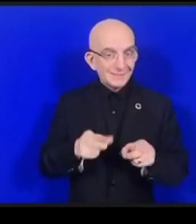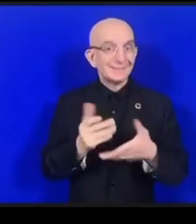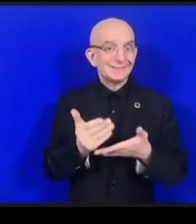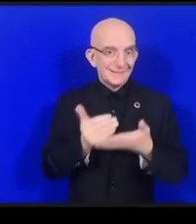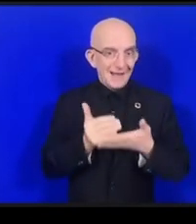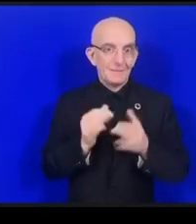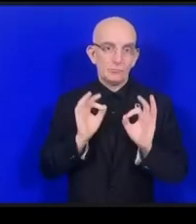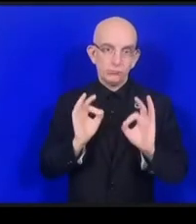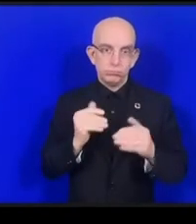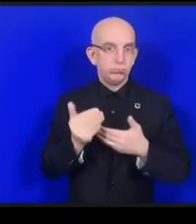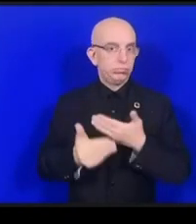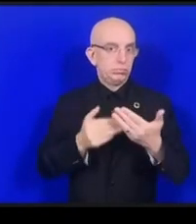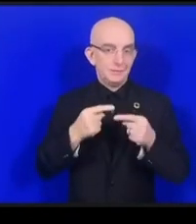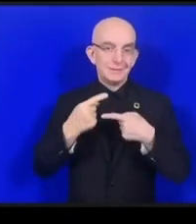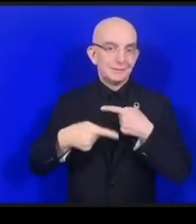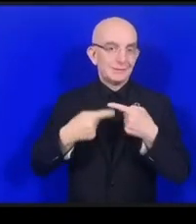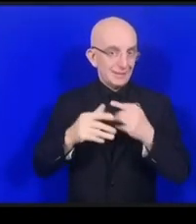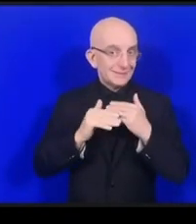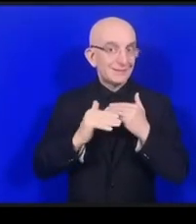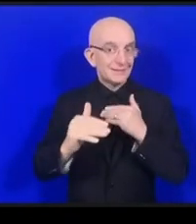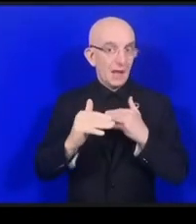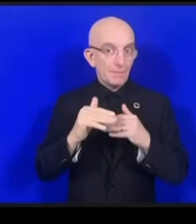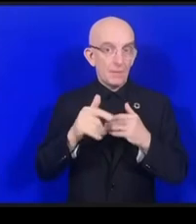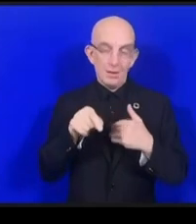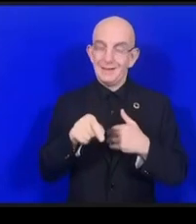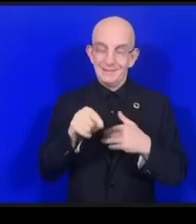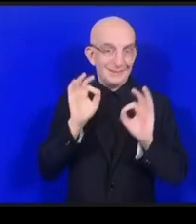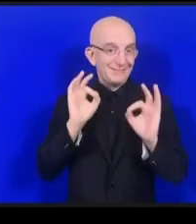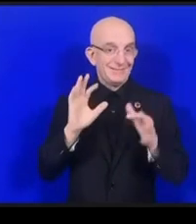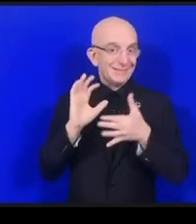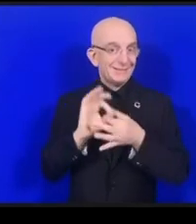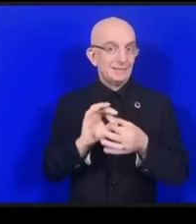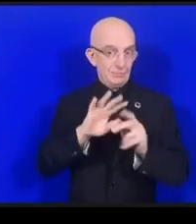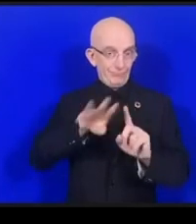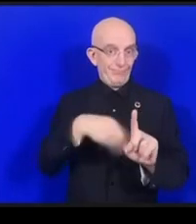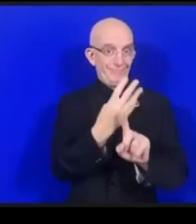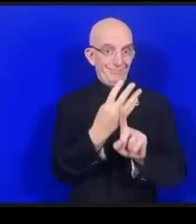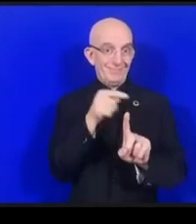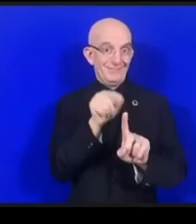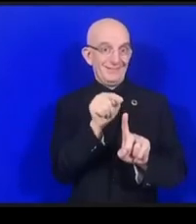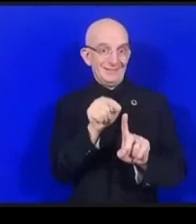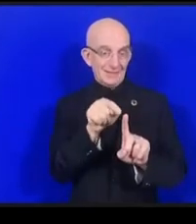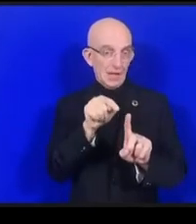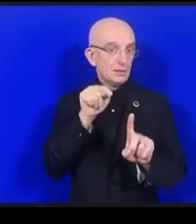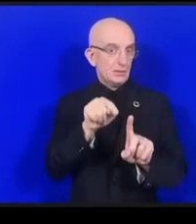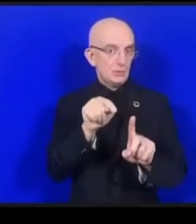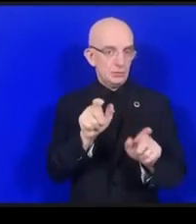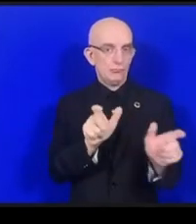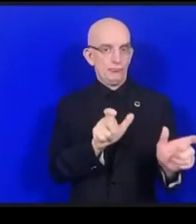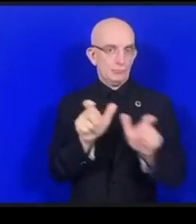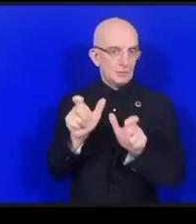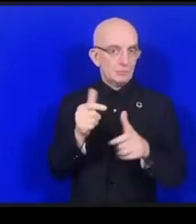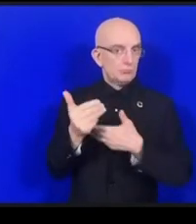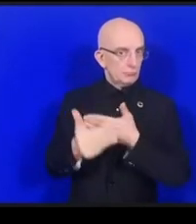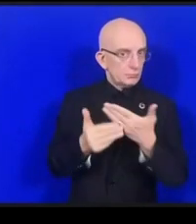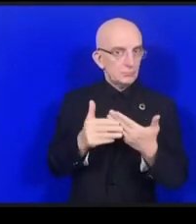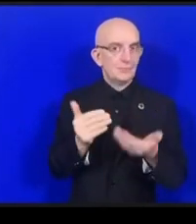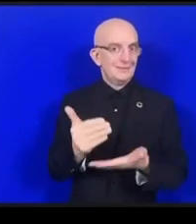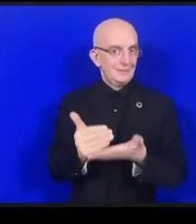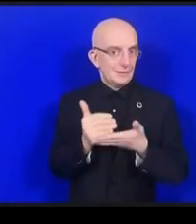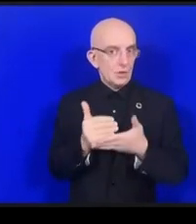устойчивую а также эффективную инфраструктуру которая будет обслуживать интернеты разных секторов здраво